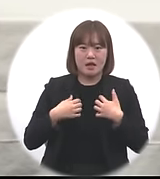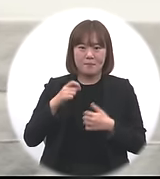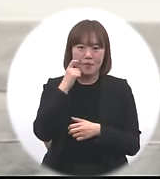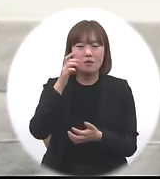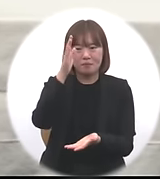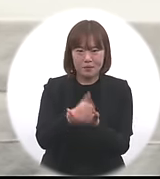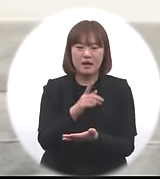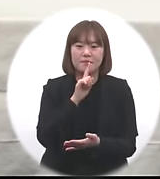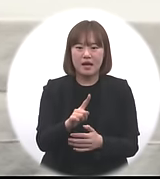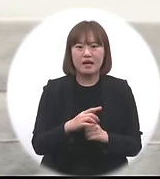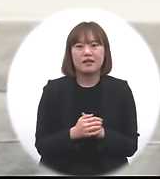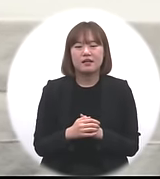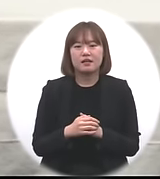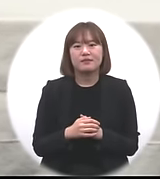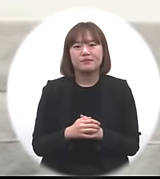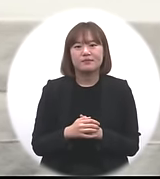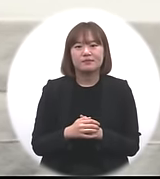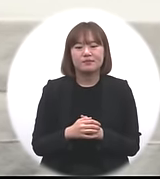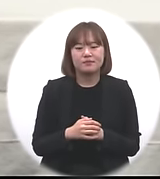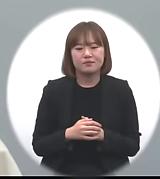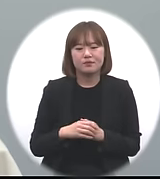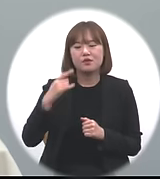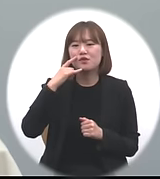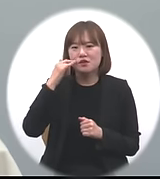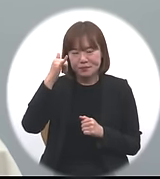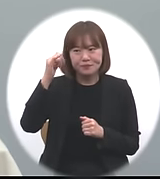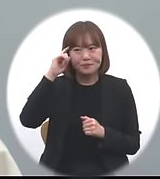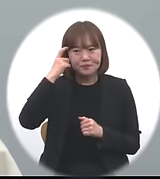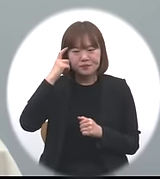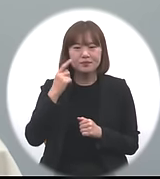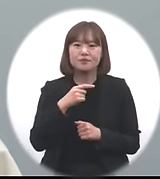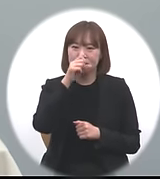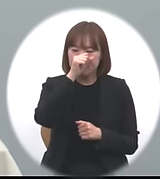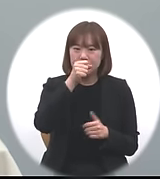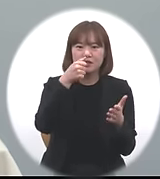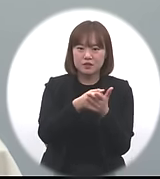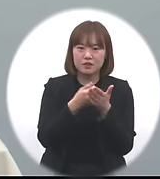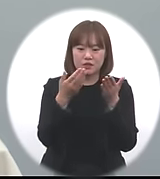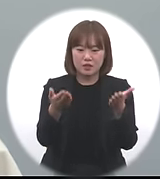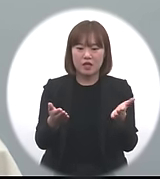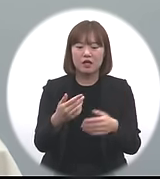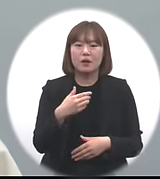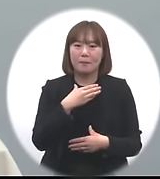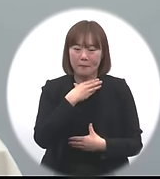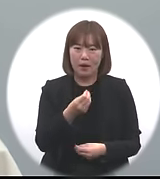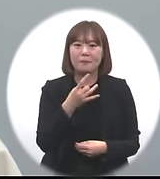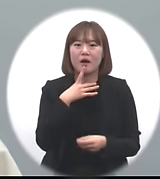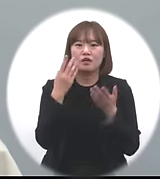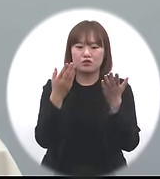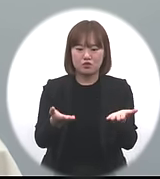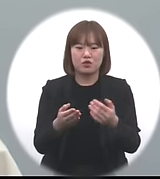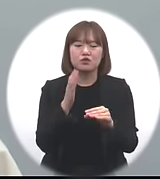하시고 절대로 게임 못하게 하시면 안 된다 이런 얘기를 해요. 그것도 너무나 보호자의 주관적인 판단하에 애가 좋아하는 걸